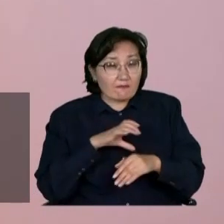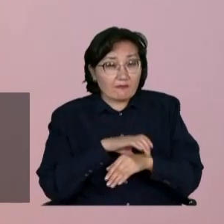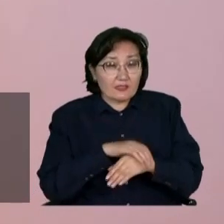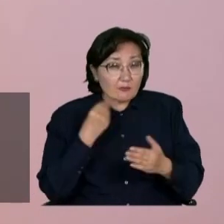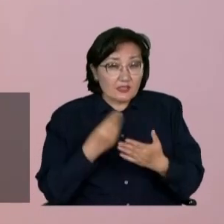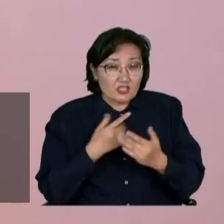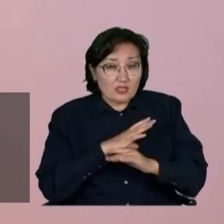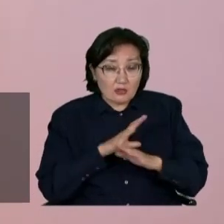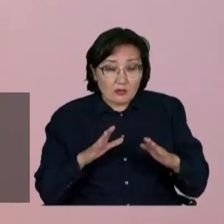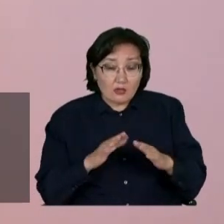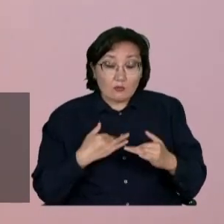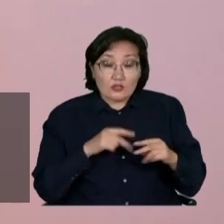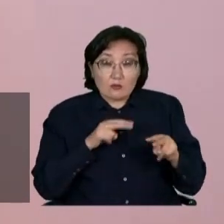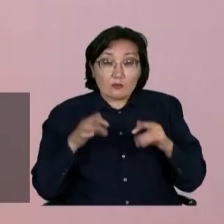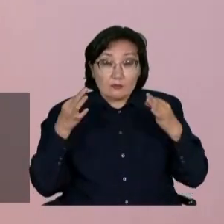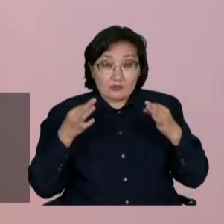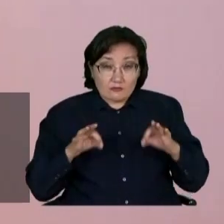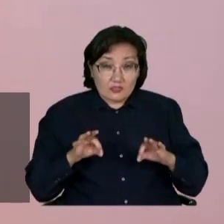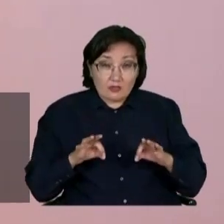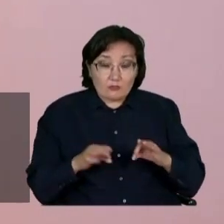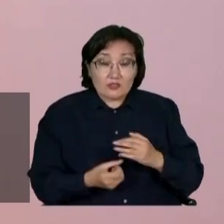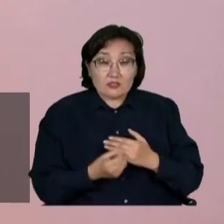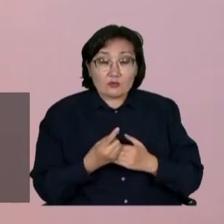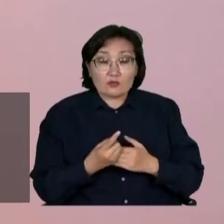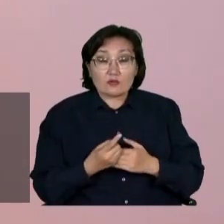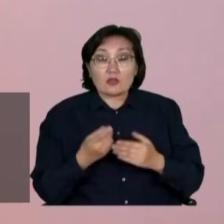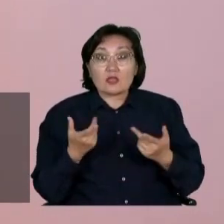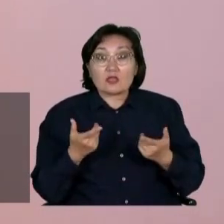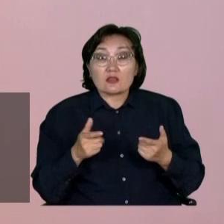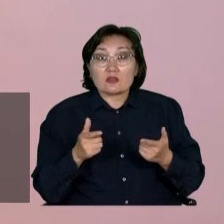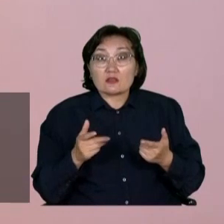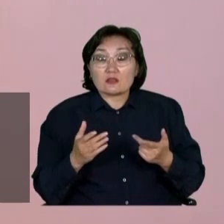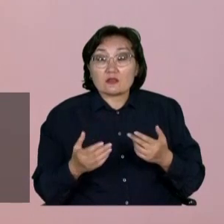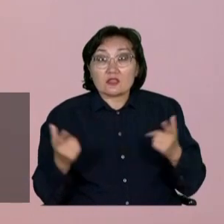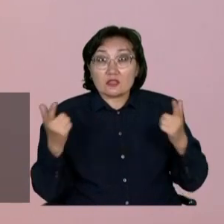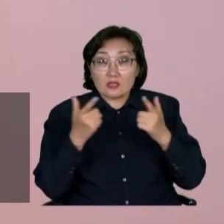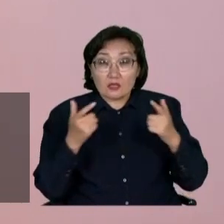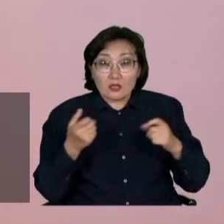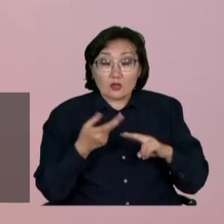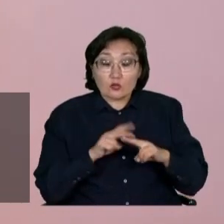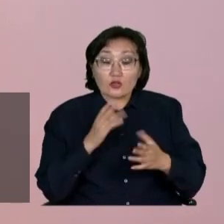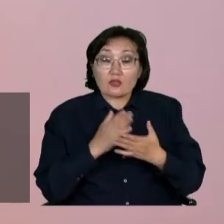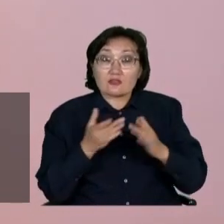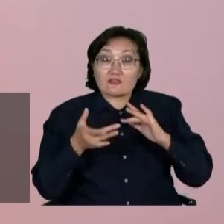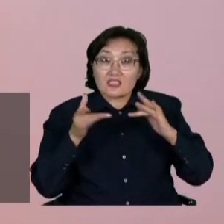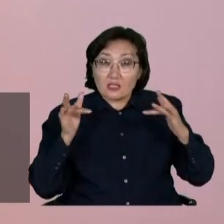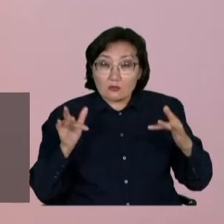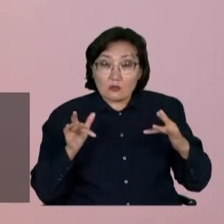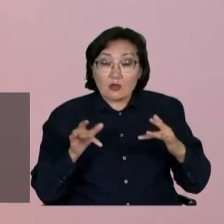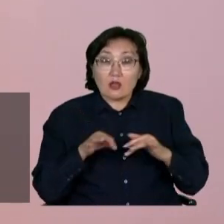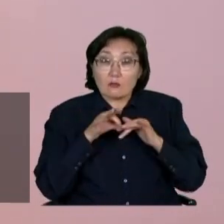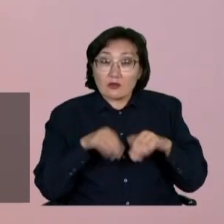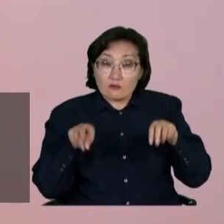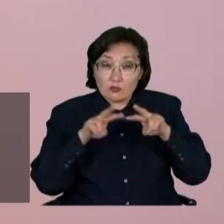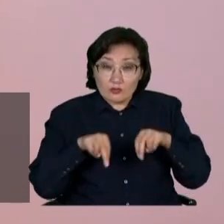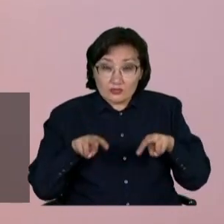отслеживаем по свободным источникам, то есть те данные, которые есть в интернете, проводим